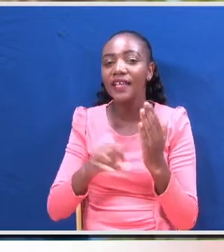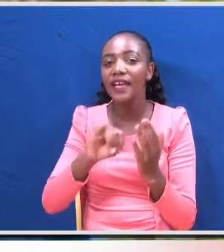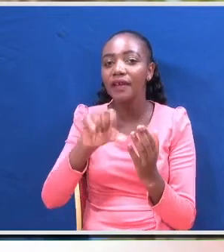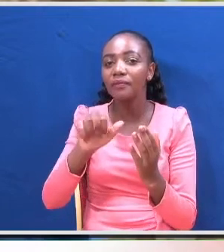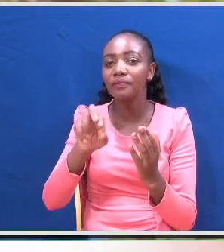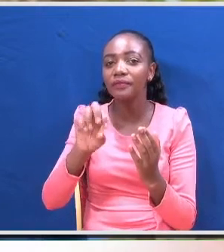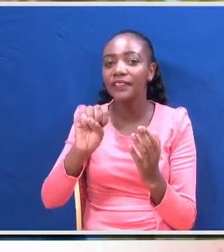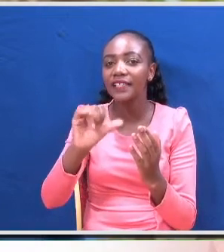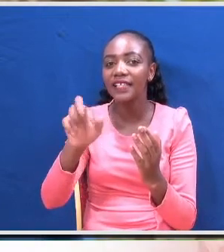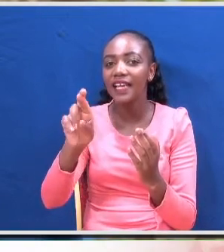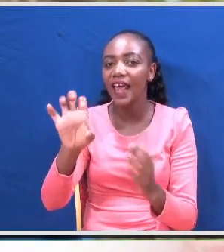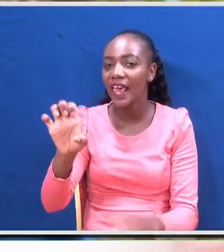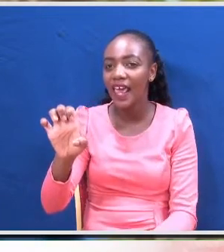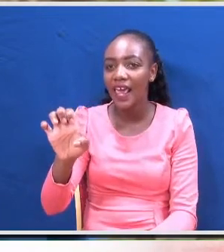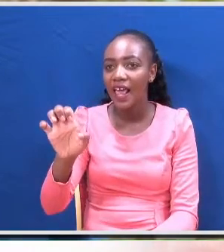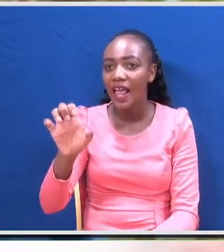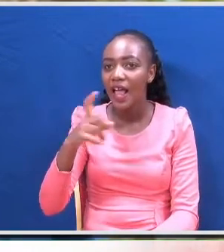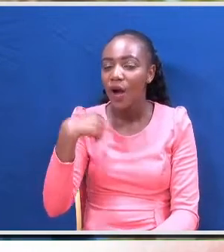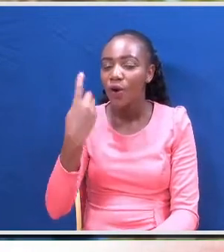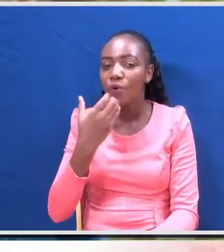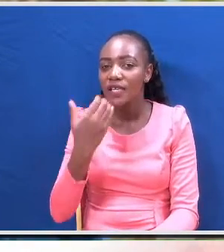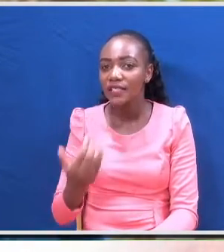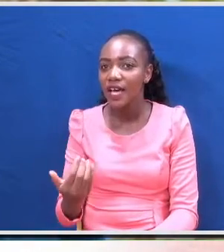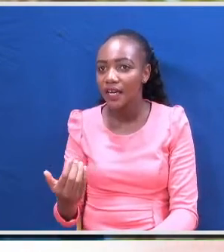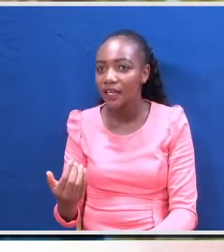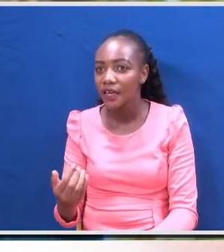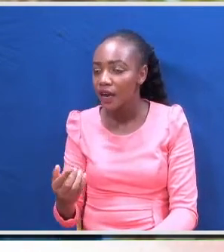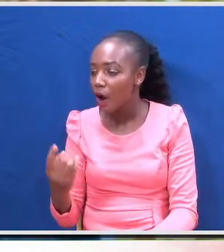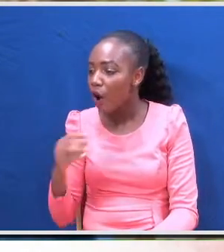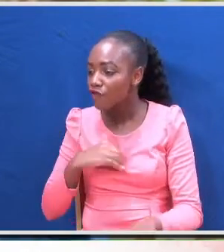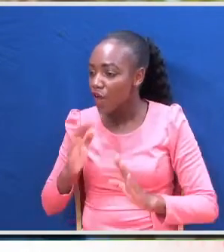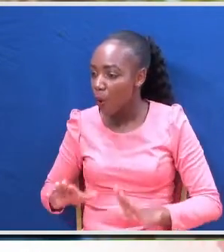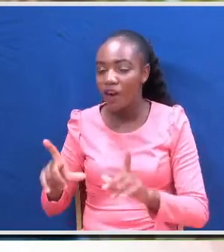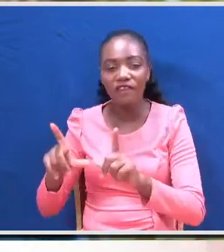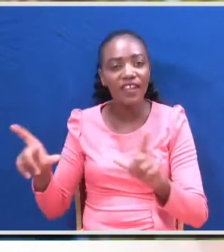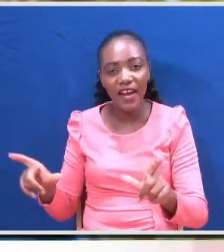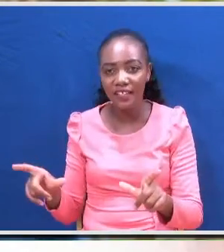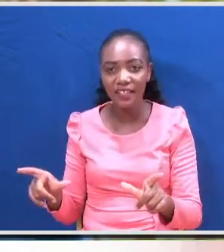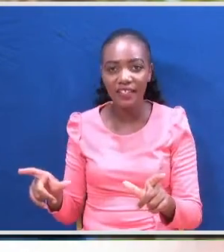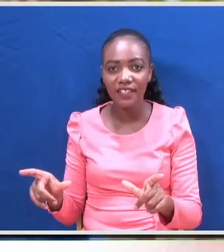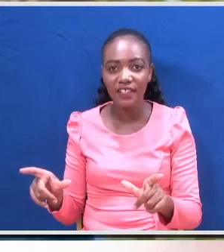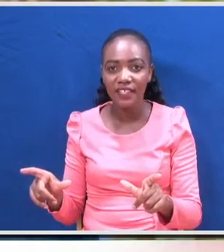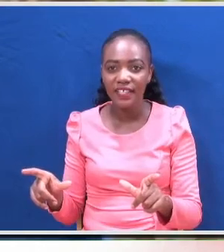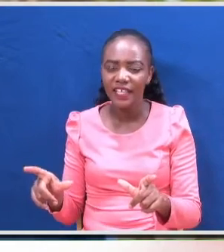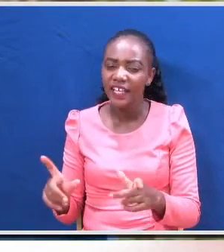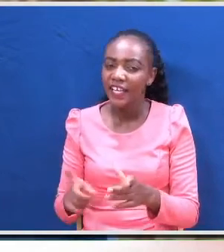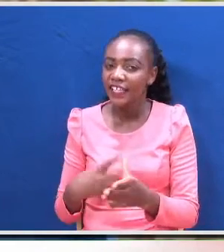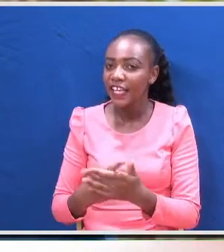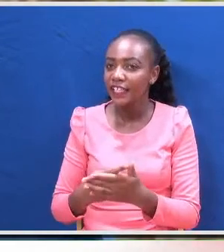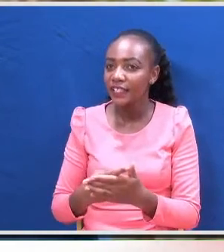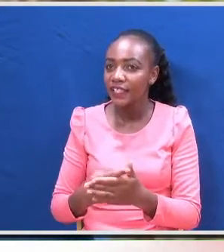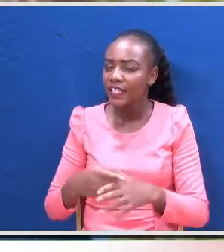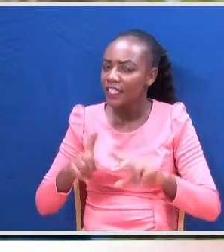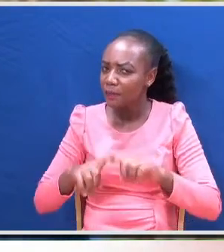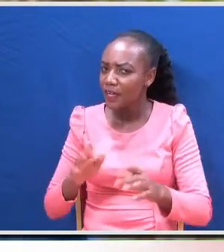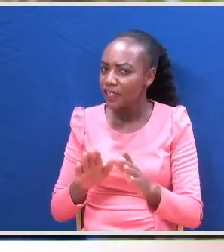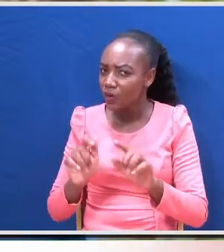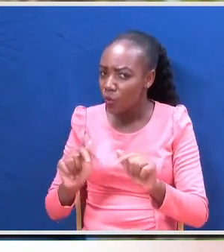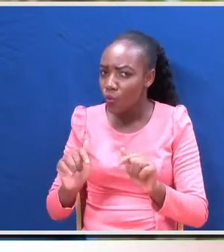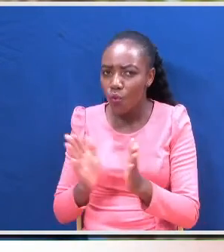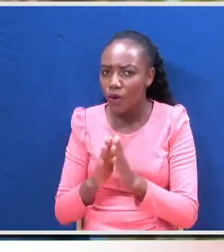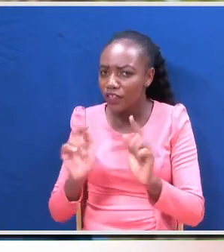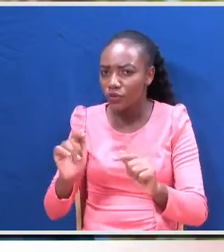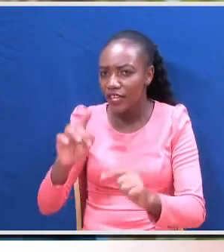ni kijana ya mzee huyu Kombo mwenye shamba. So kulingana na hii ruling ya leo, ninaona ya